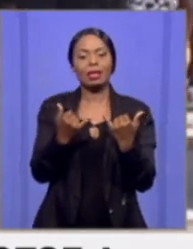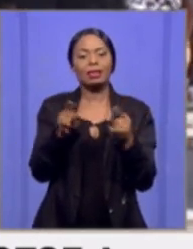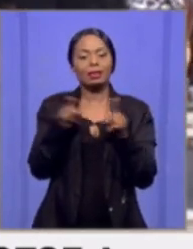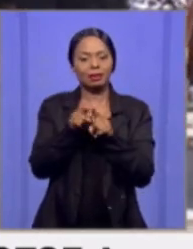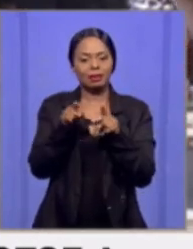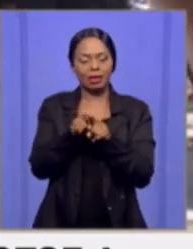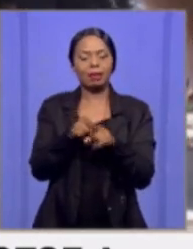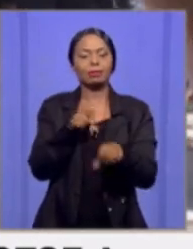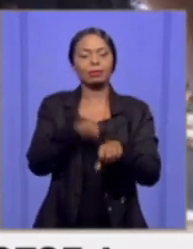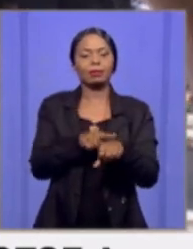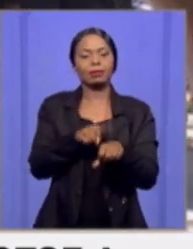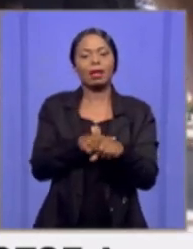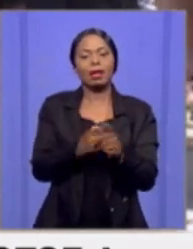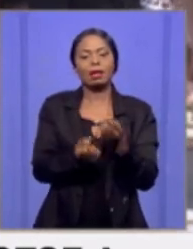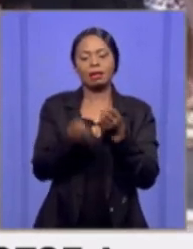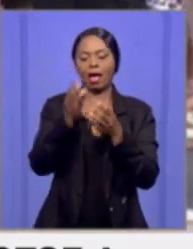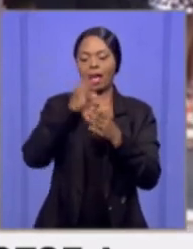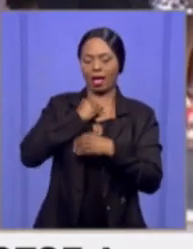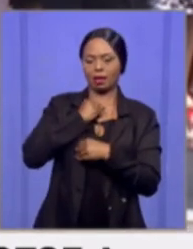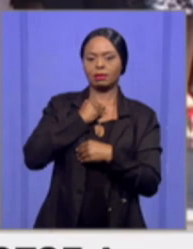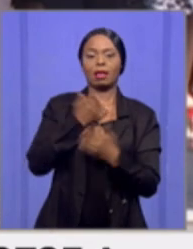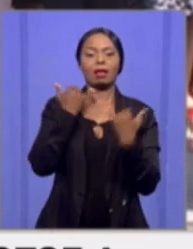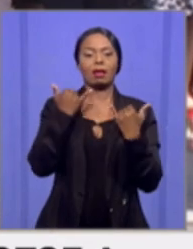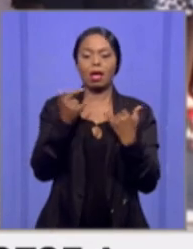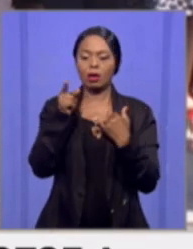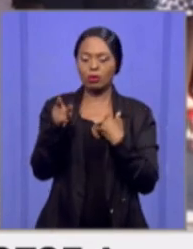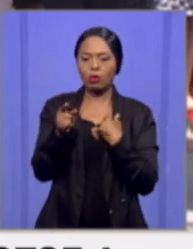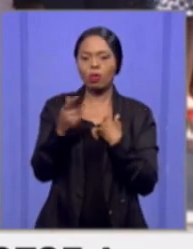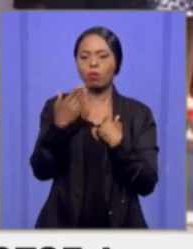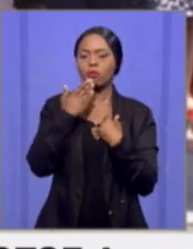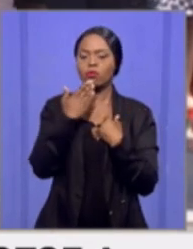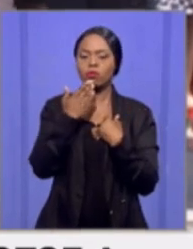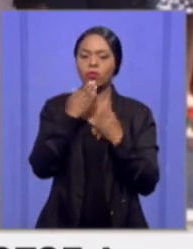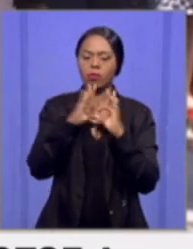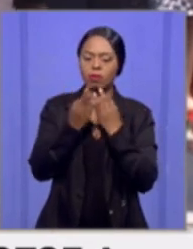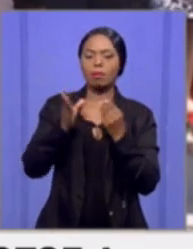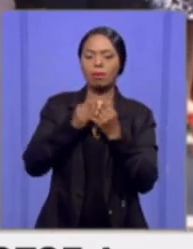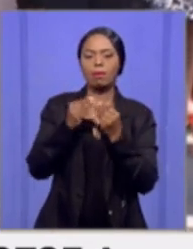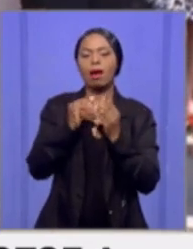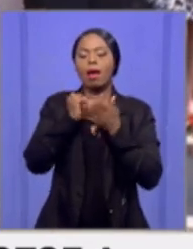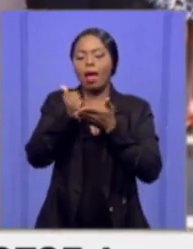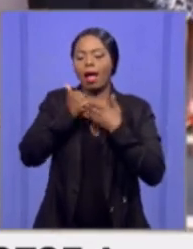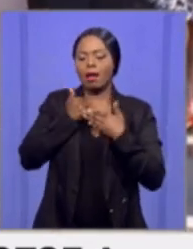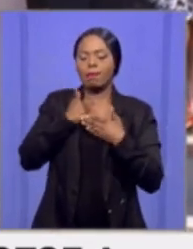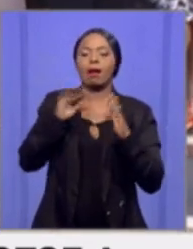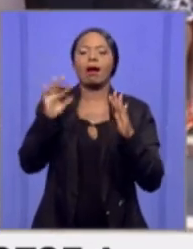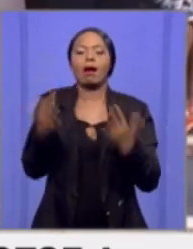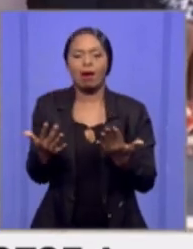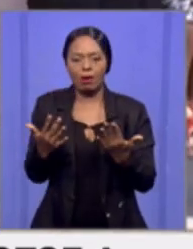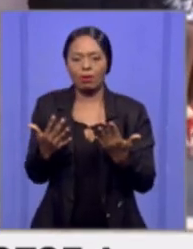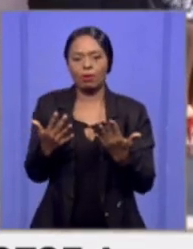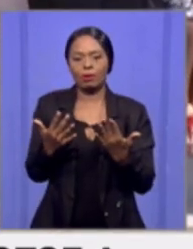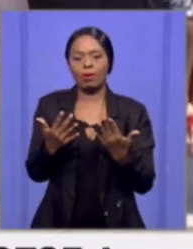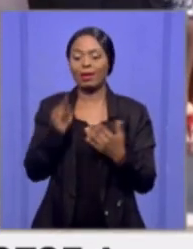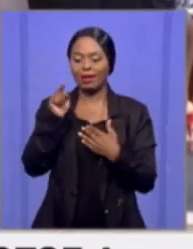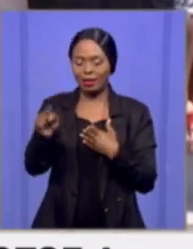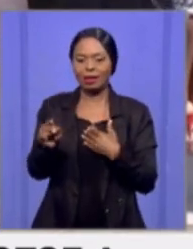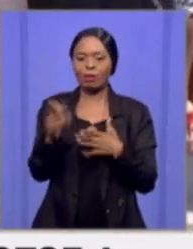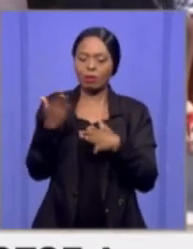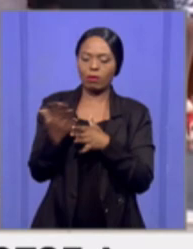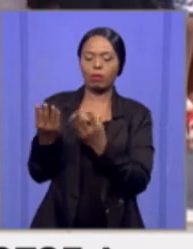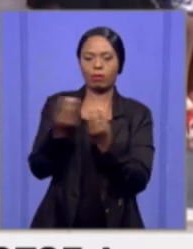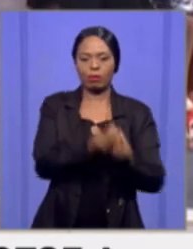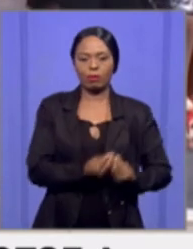ḓa vha ri vhudza vha ri fhumudza vha ri eletshedza na zwa uri vha ḓo shuma na riṋe hani vha ḓo tshimbila na